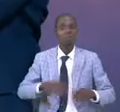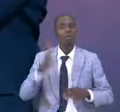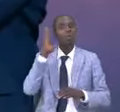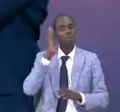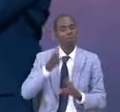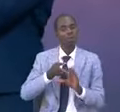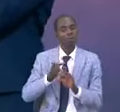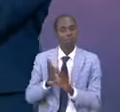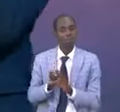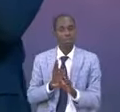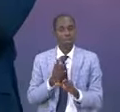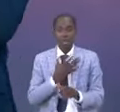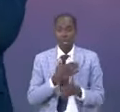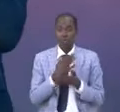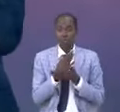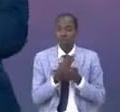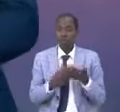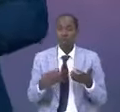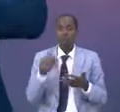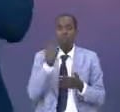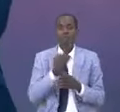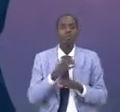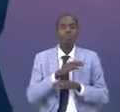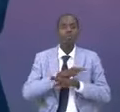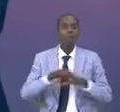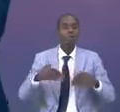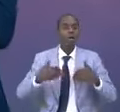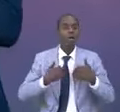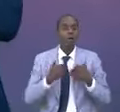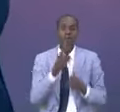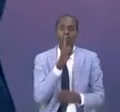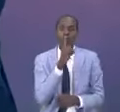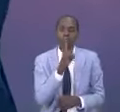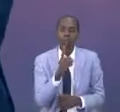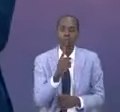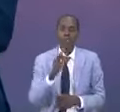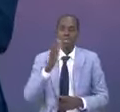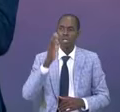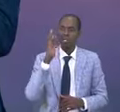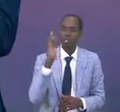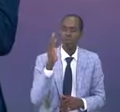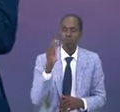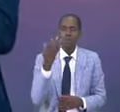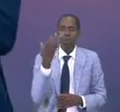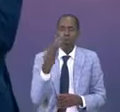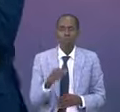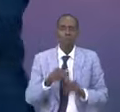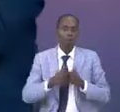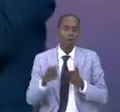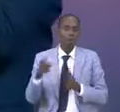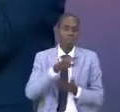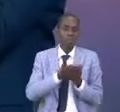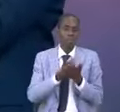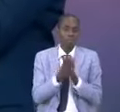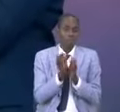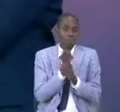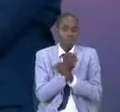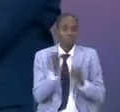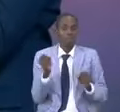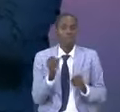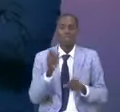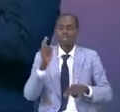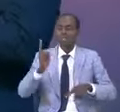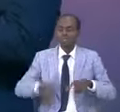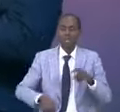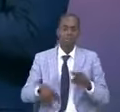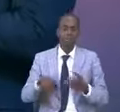témoignage d'expérience authentique de la sainteté de la sanctification et nous pourrons résister au test